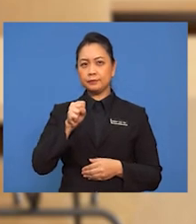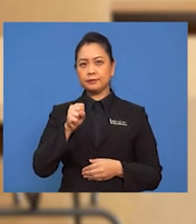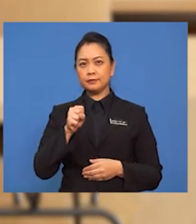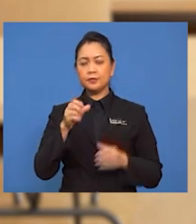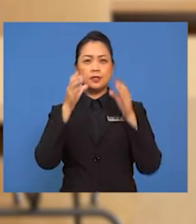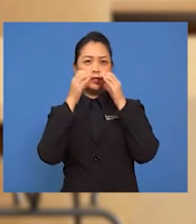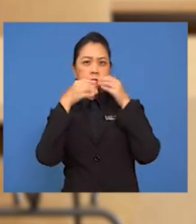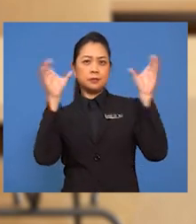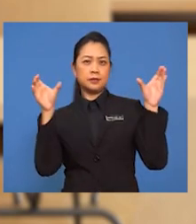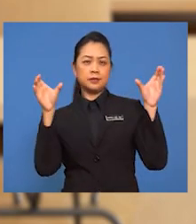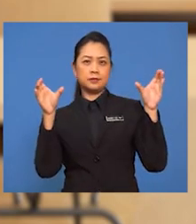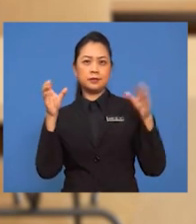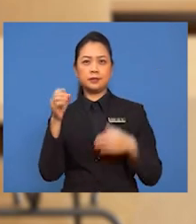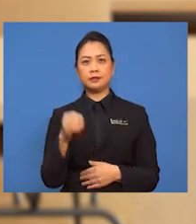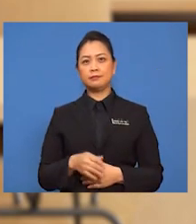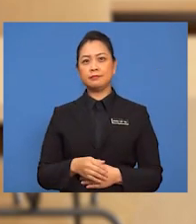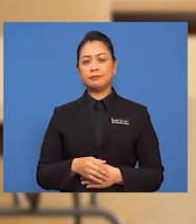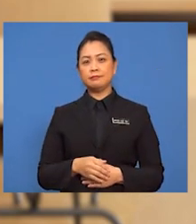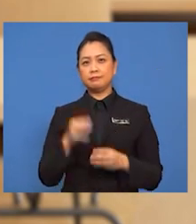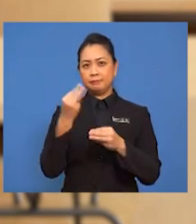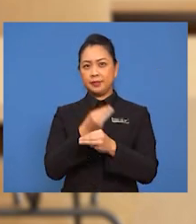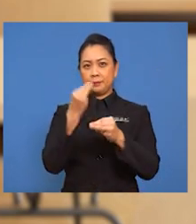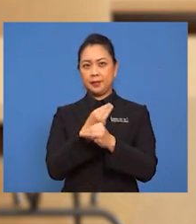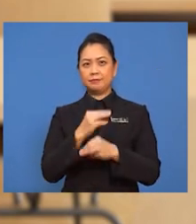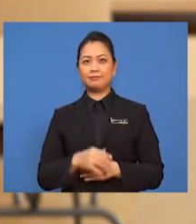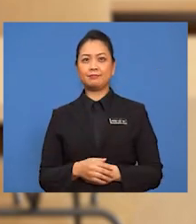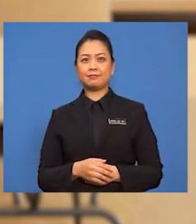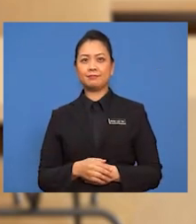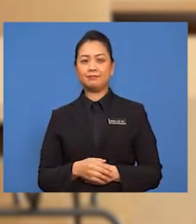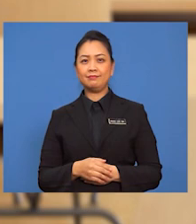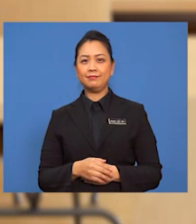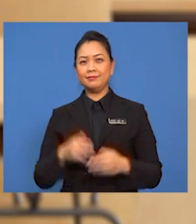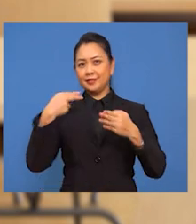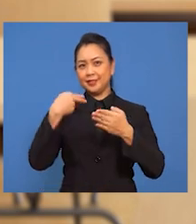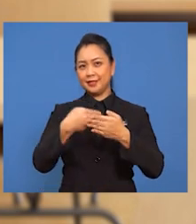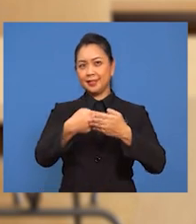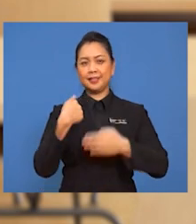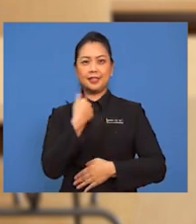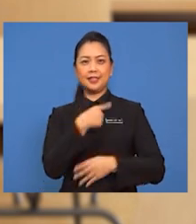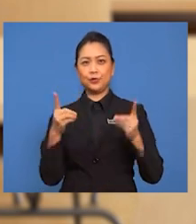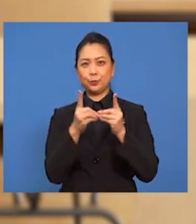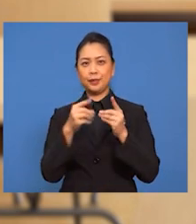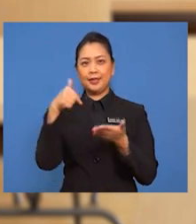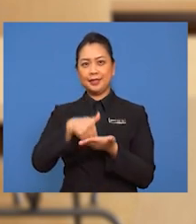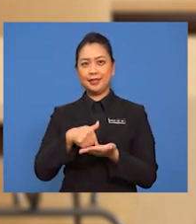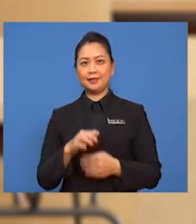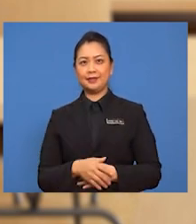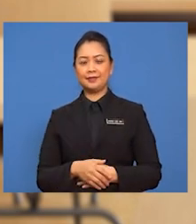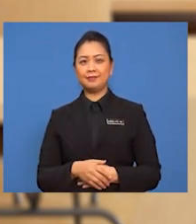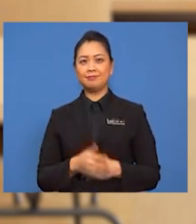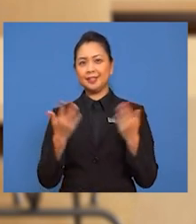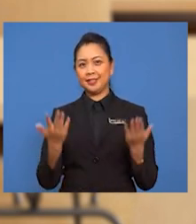Kecemerlangan Mata pelajaran Matematik Sehingga Kita berjumpa lagi